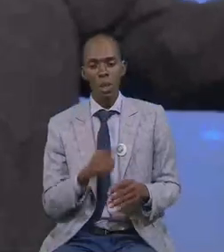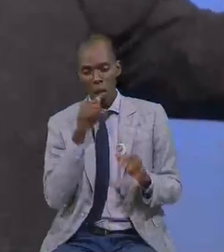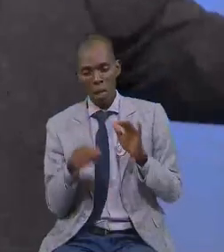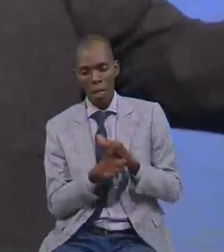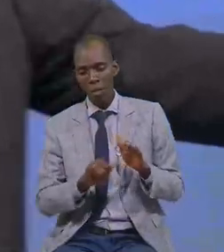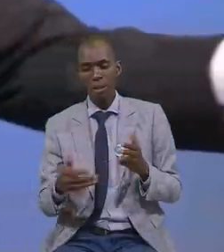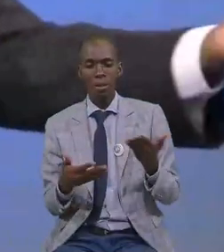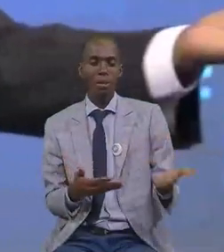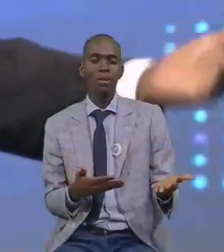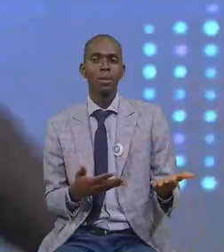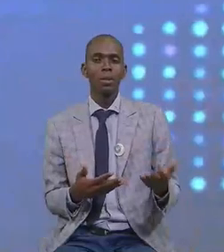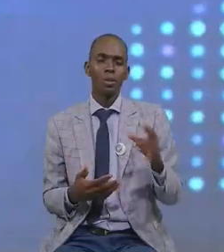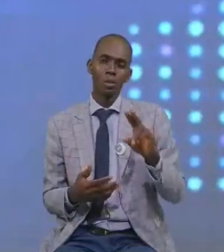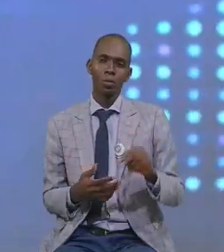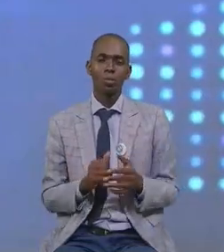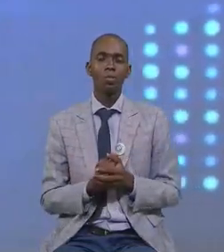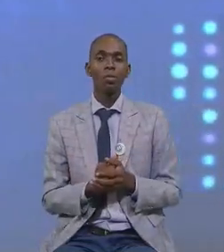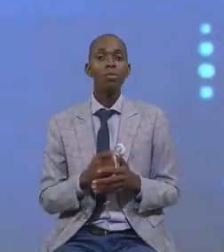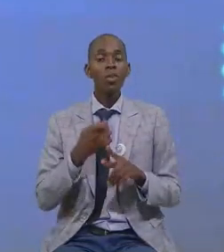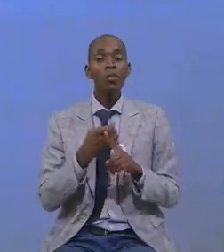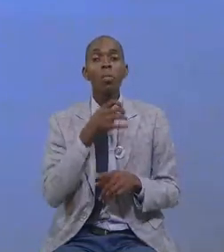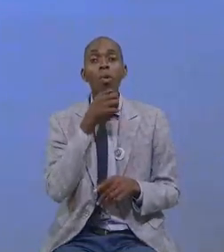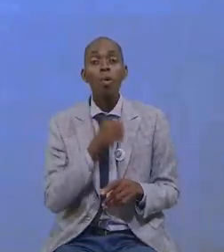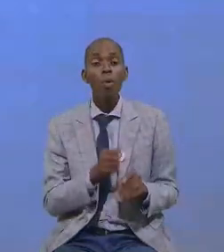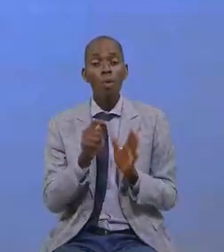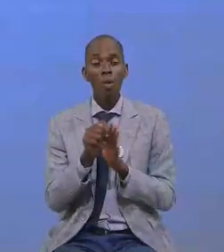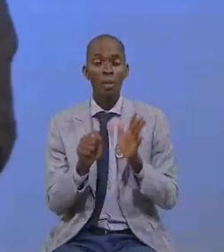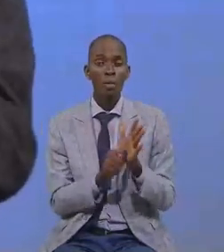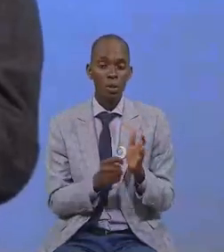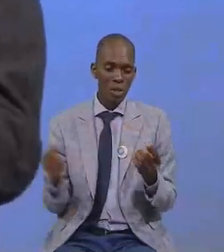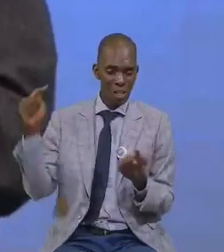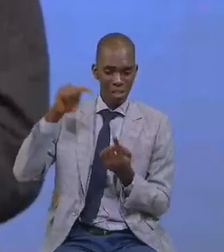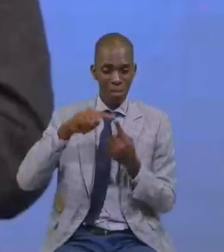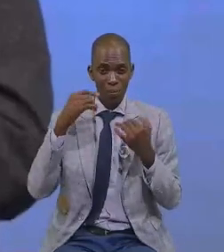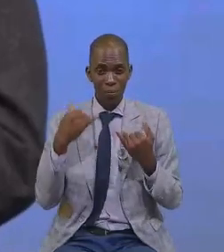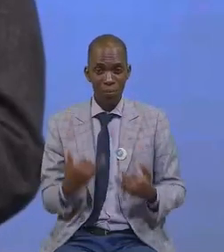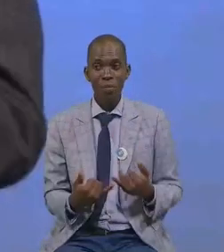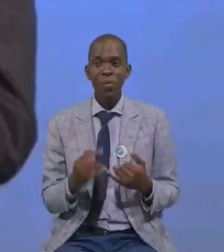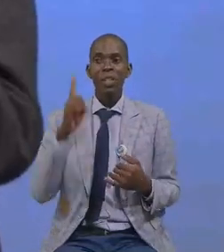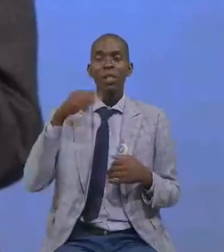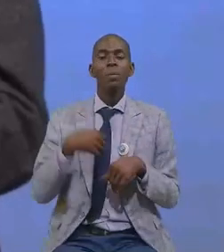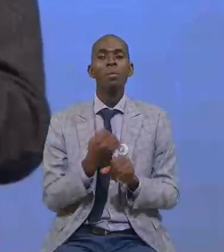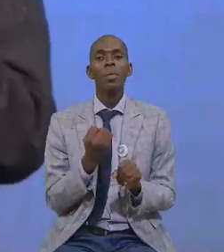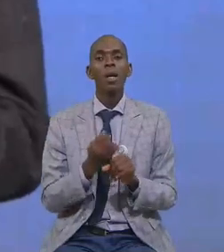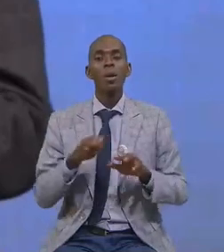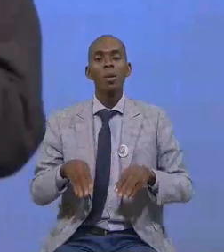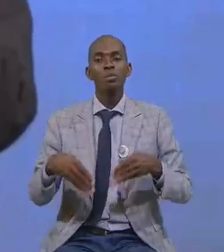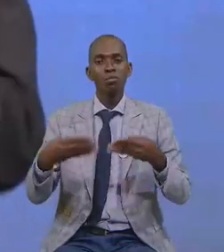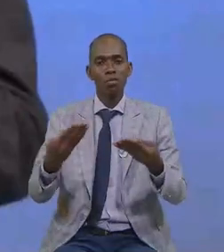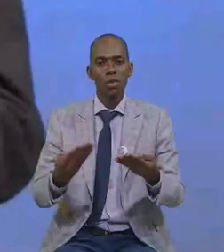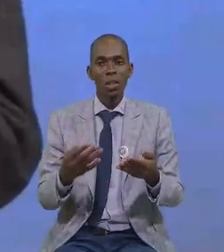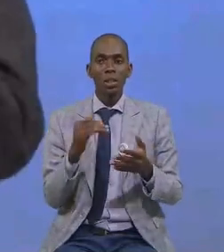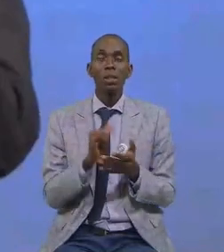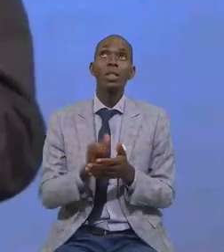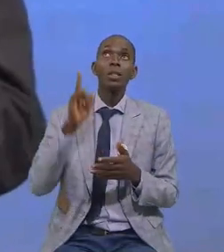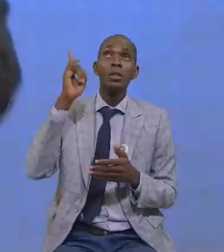cela va ôter la couverture. Non, on sait que depuis l'Ancien Testament jusqu'à maintenant, le Seigneur a fait cette provision